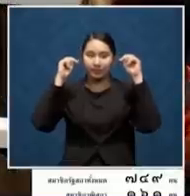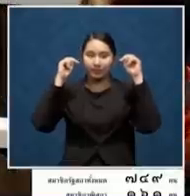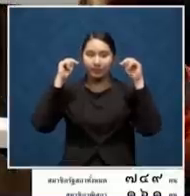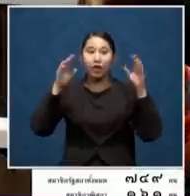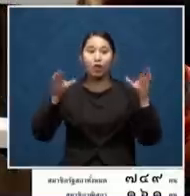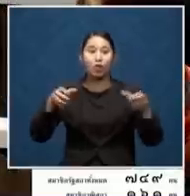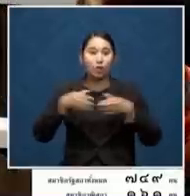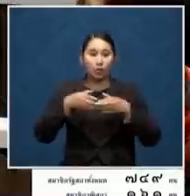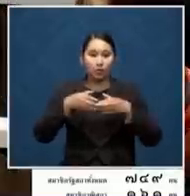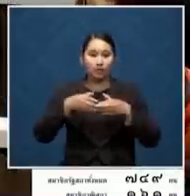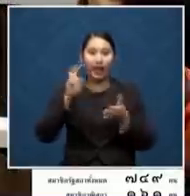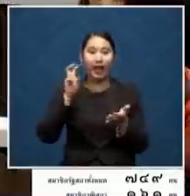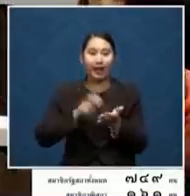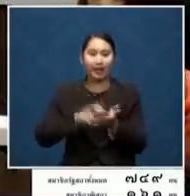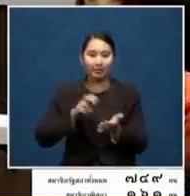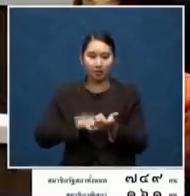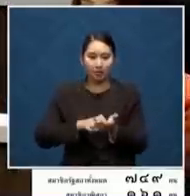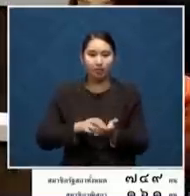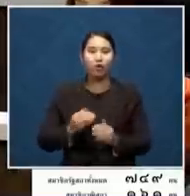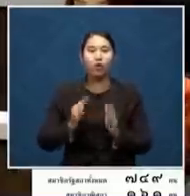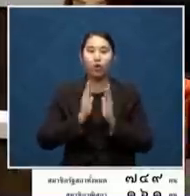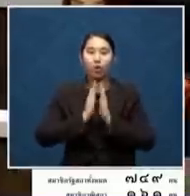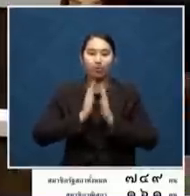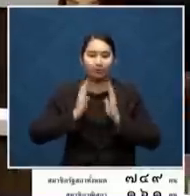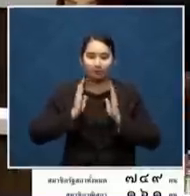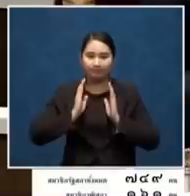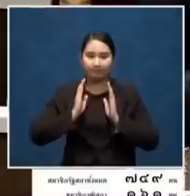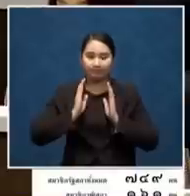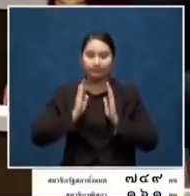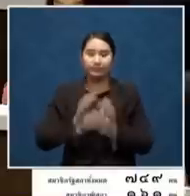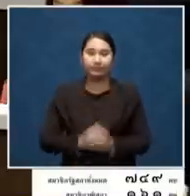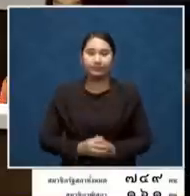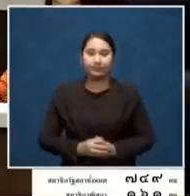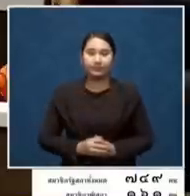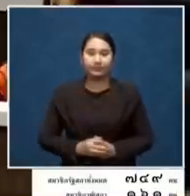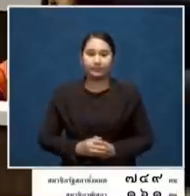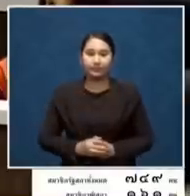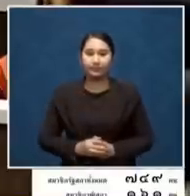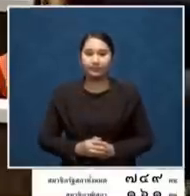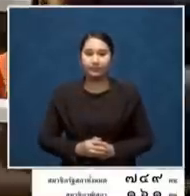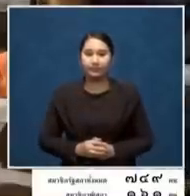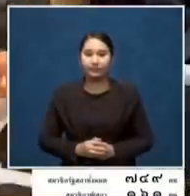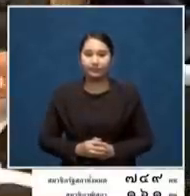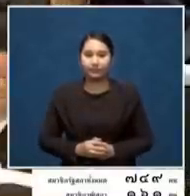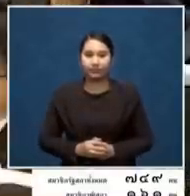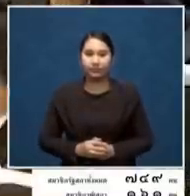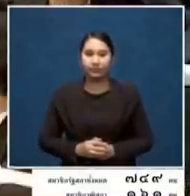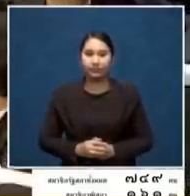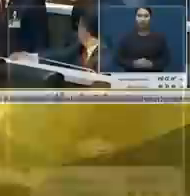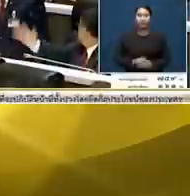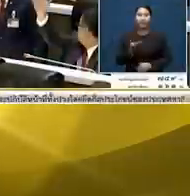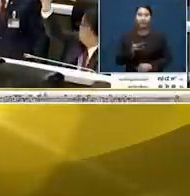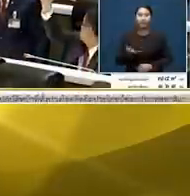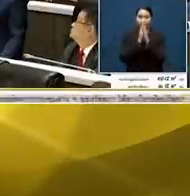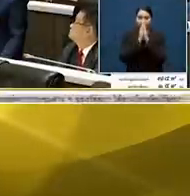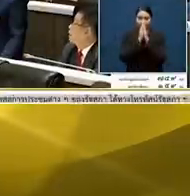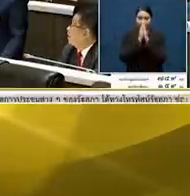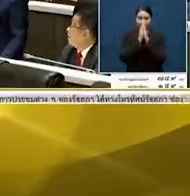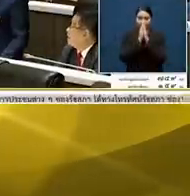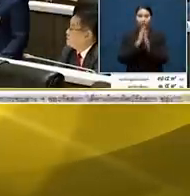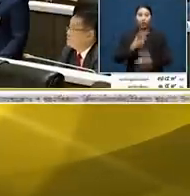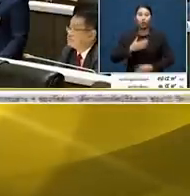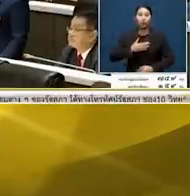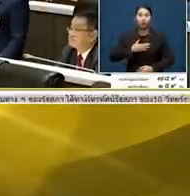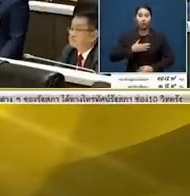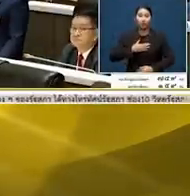ริ่มต้นด้วยเรื่องแบบนี้นะถกกันนานแน่ไม่มีใครยอม ใช่ อย่าเสียเวลาเลยฮะ ใช่ ใช่ไหมฮะมันเหมือนกับสินค้าตัว